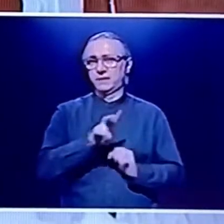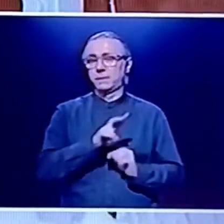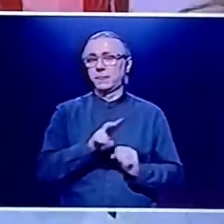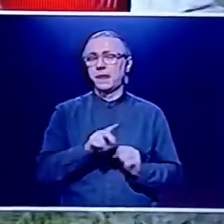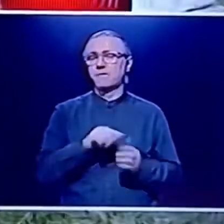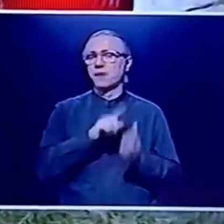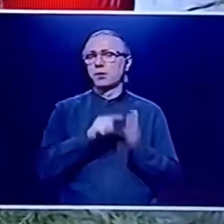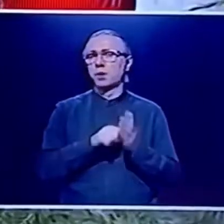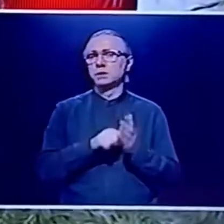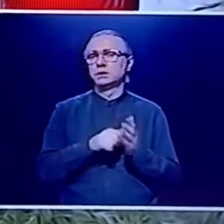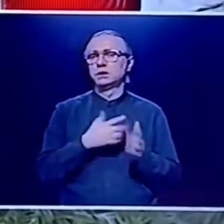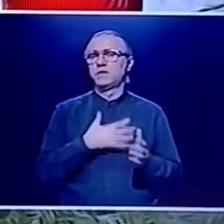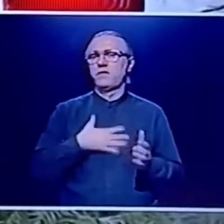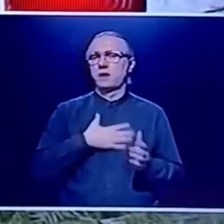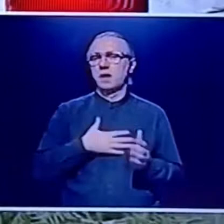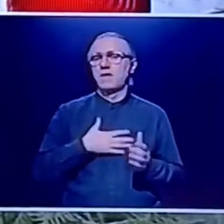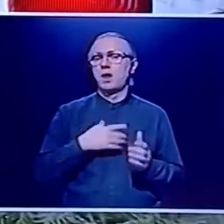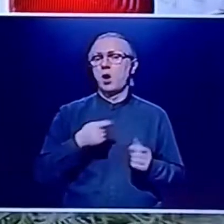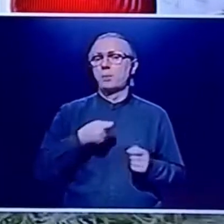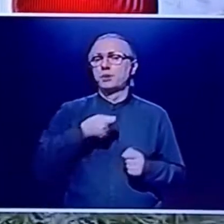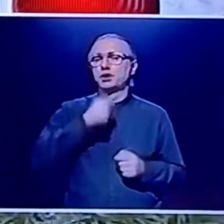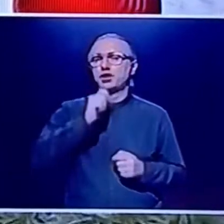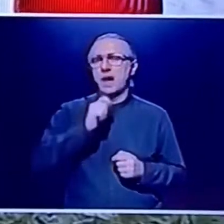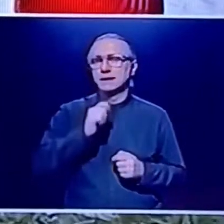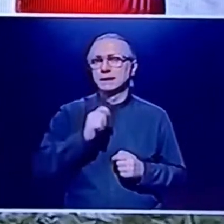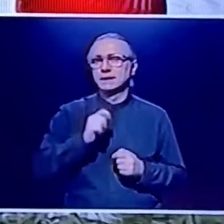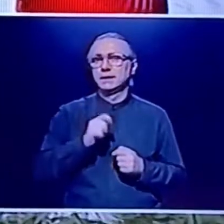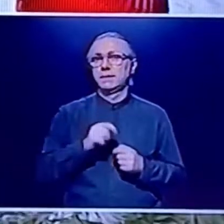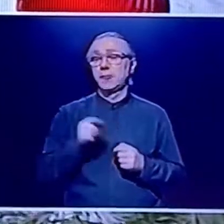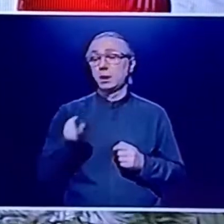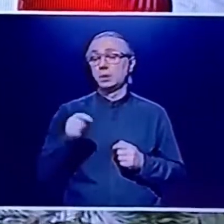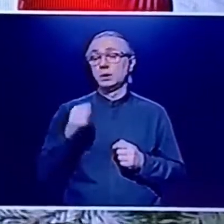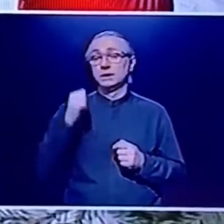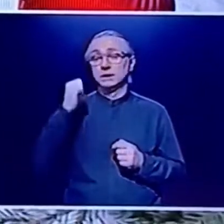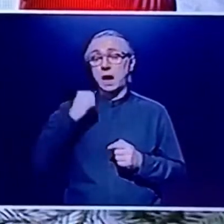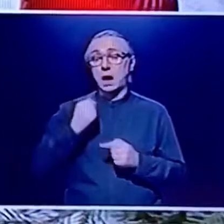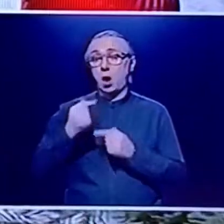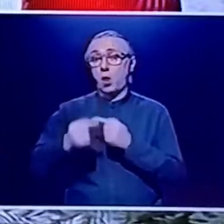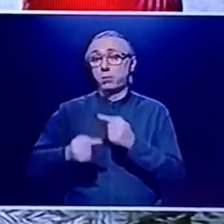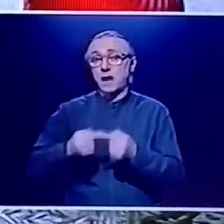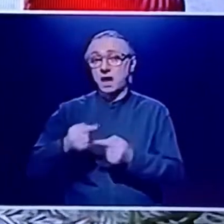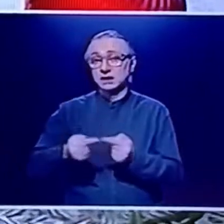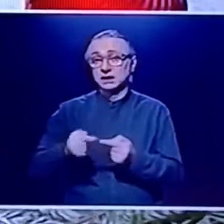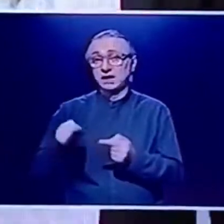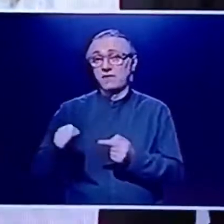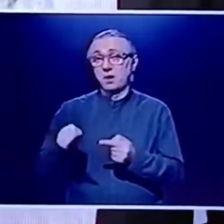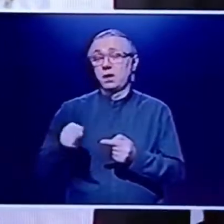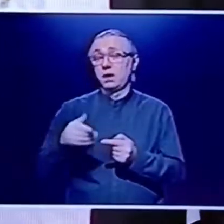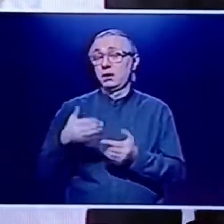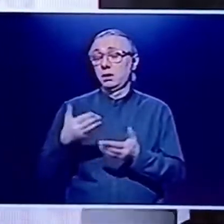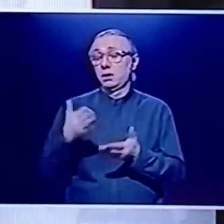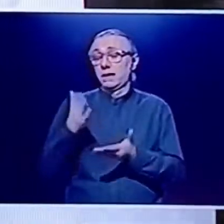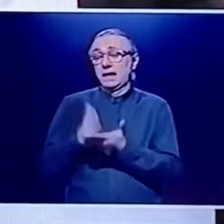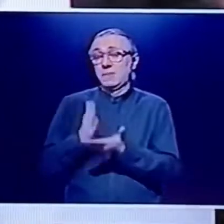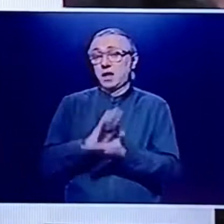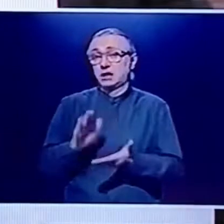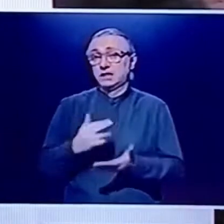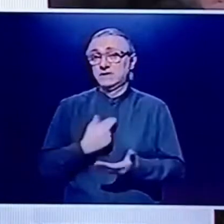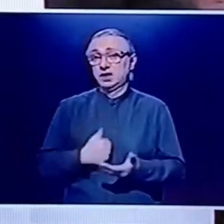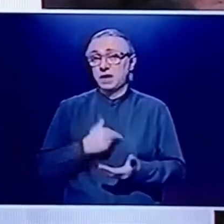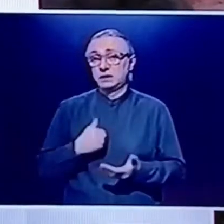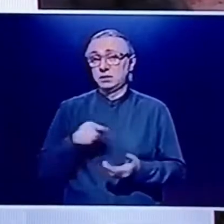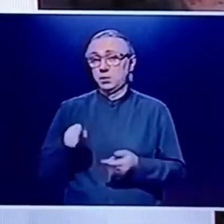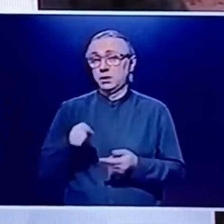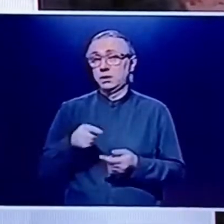Господней, которая у старообрядцев без поповцев, не имеющих священства, отсутствует. Читая святых отцов Василия